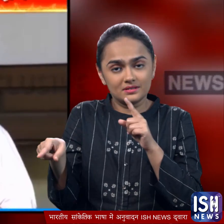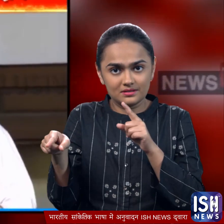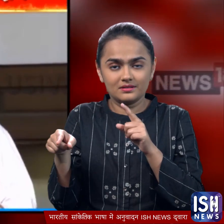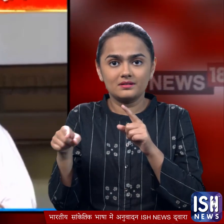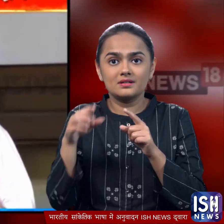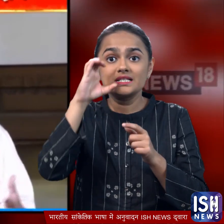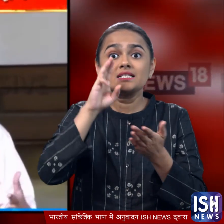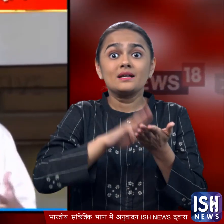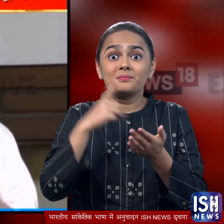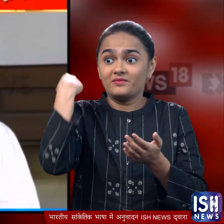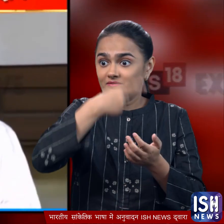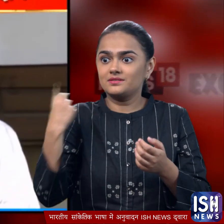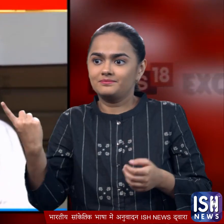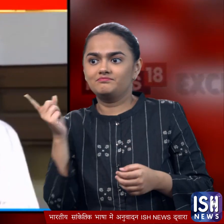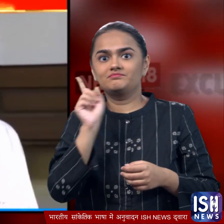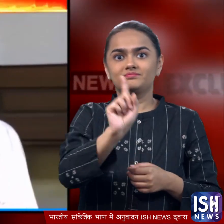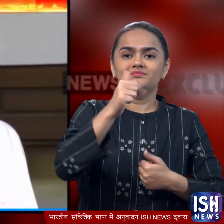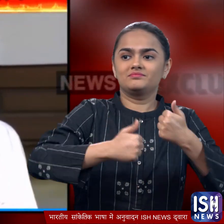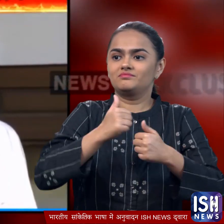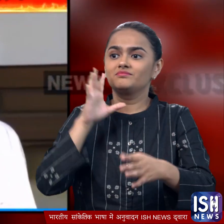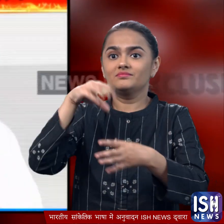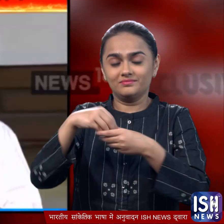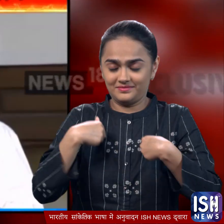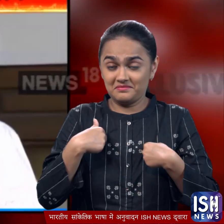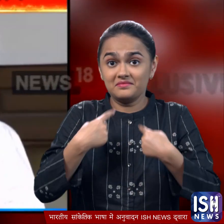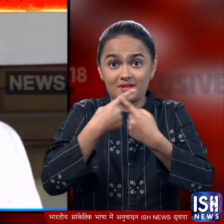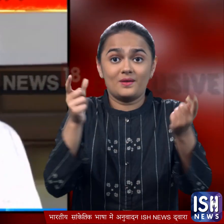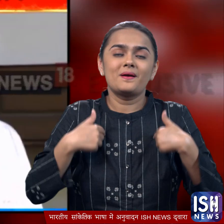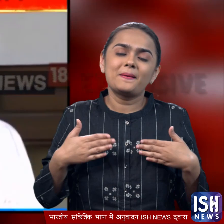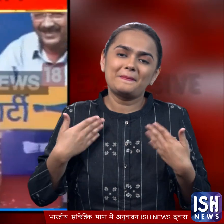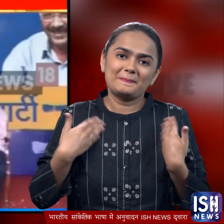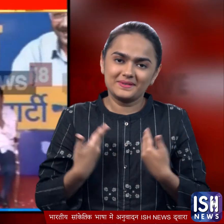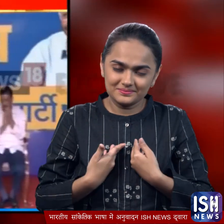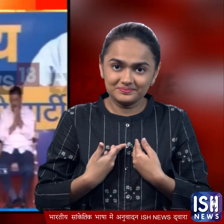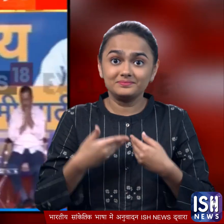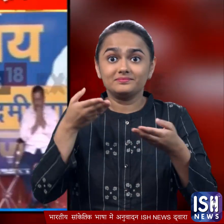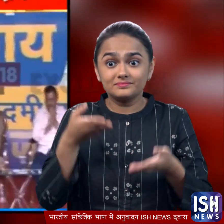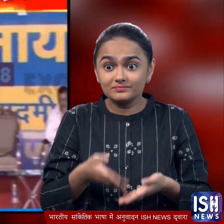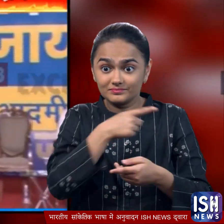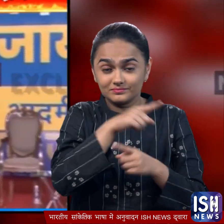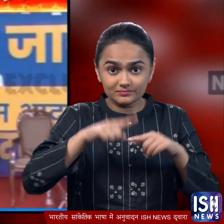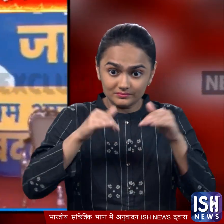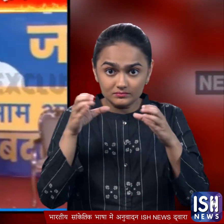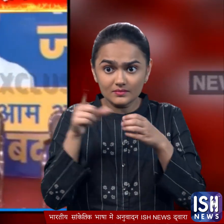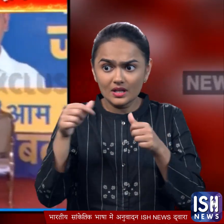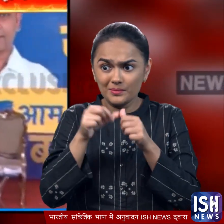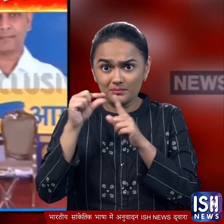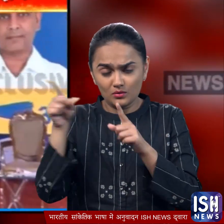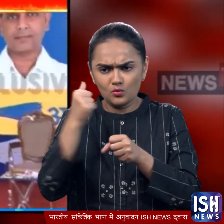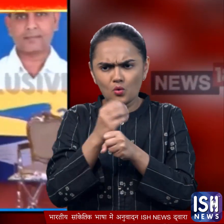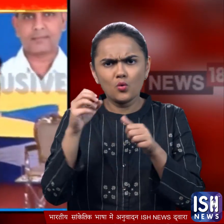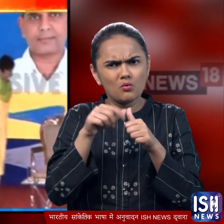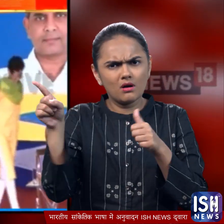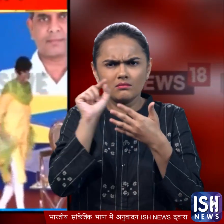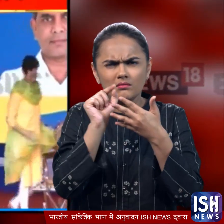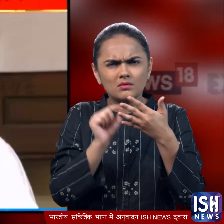का सीएम चेहरा ऐलान करते हुए बेहद खुशी हो रही है। पार्टी की तरफ से ये मौका मिलते ही अमित पालेकर ने गोवा के लोगों